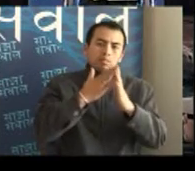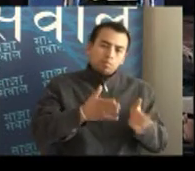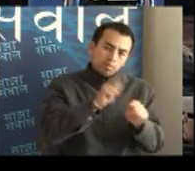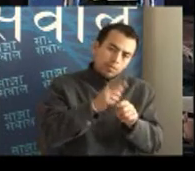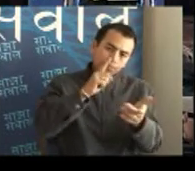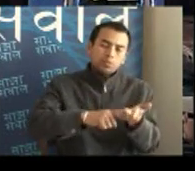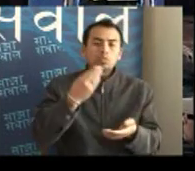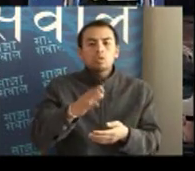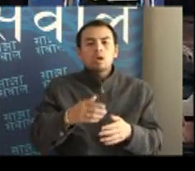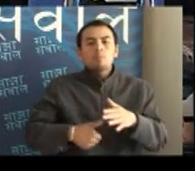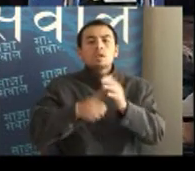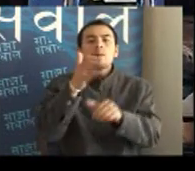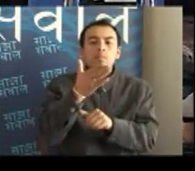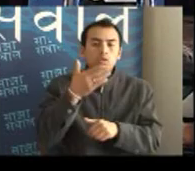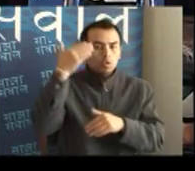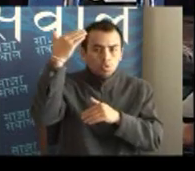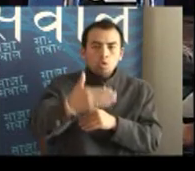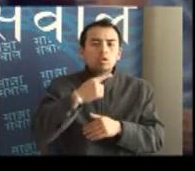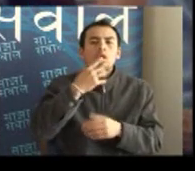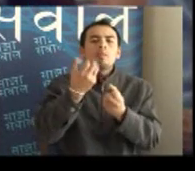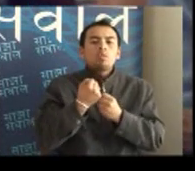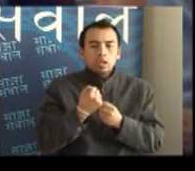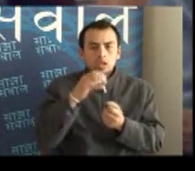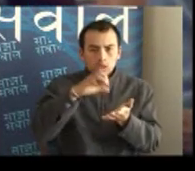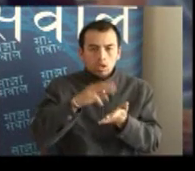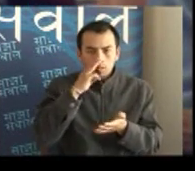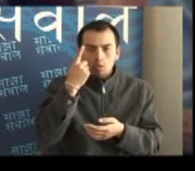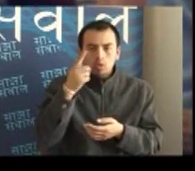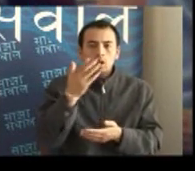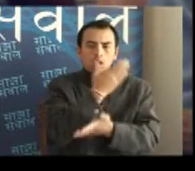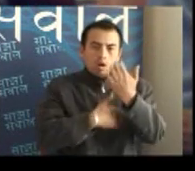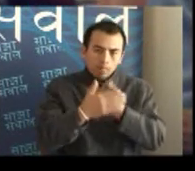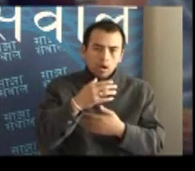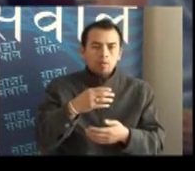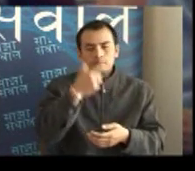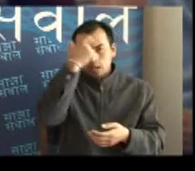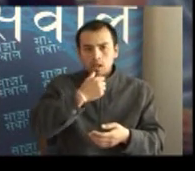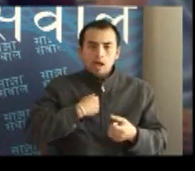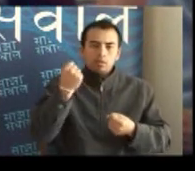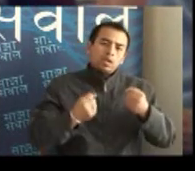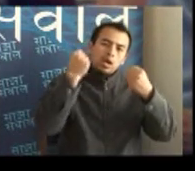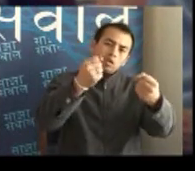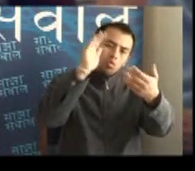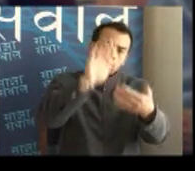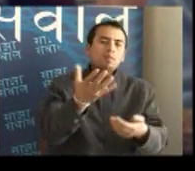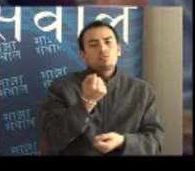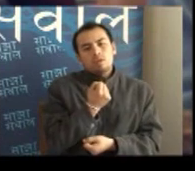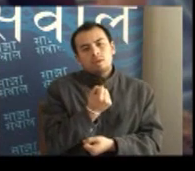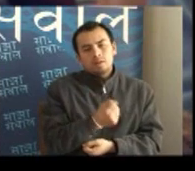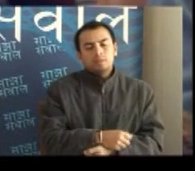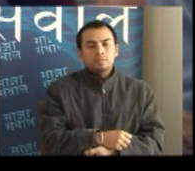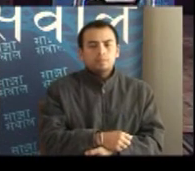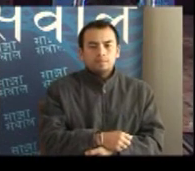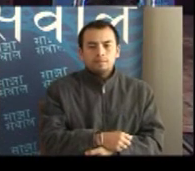बढ्छ। प्रधानमन्त्रीले रोक्न नपाउने ठाउँमा एउटा अपाङ्ग व्यक्तिले आफ्नो मोटर रोक्न पाउँछ,